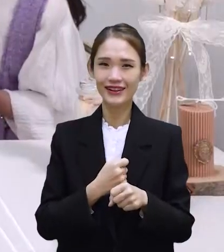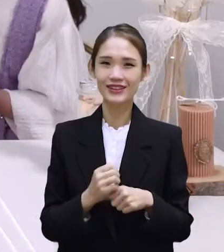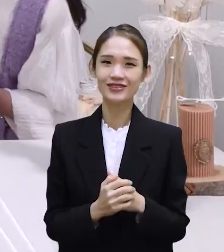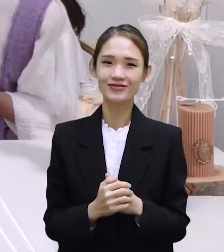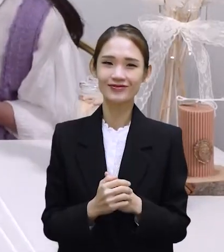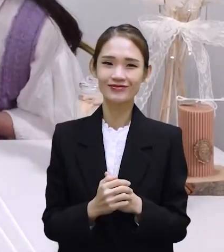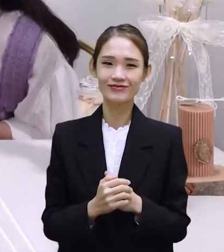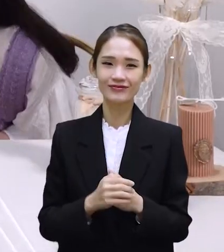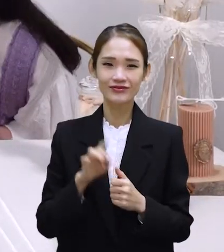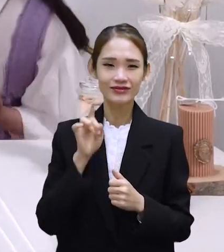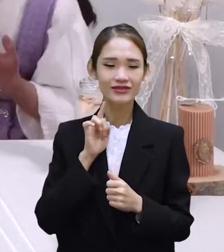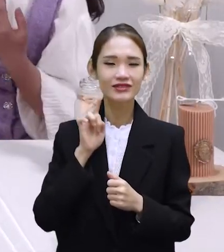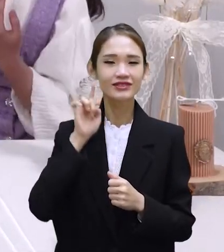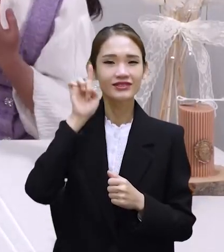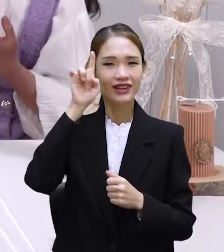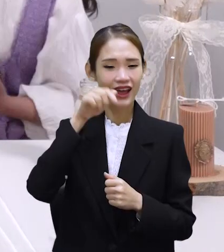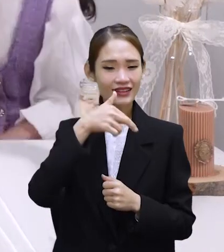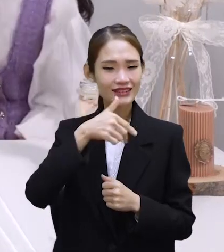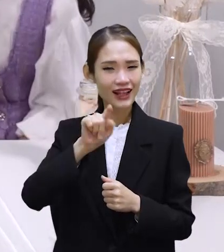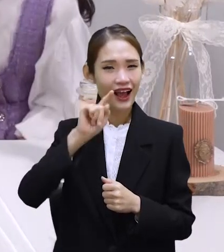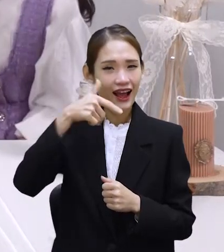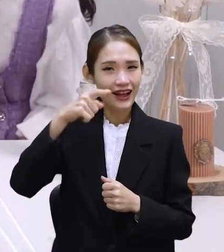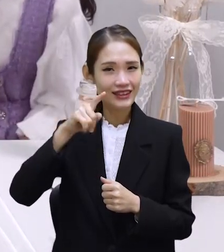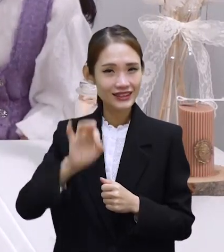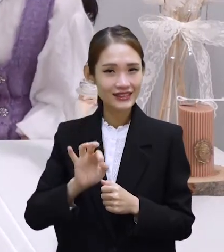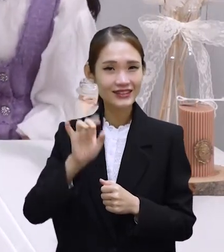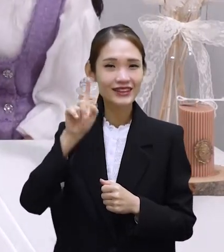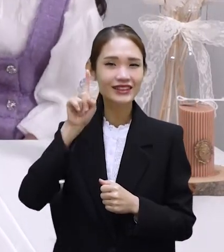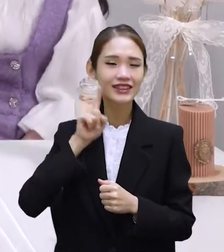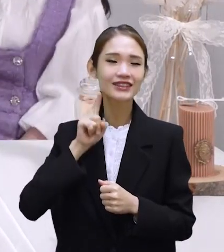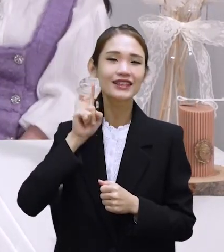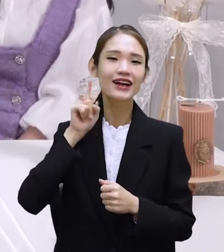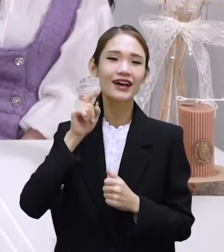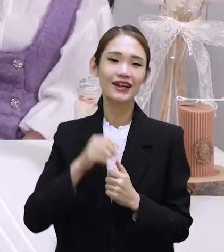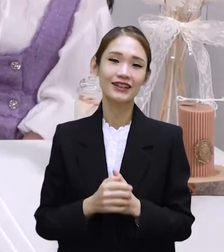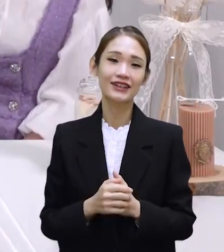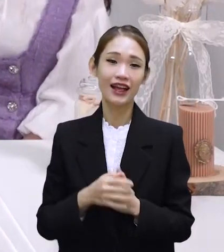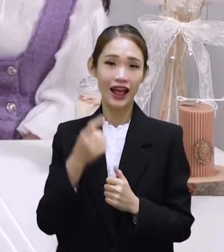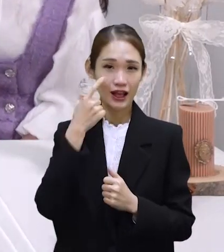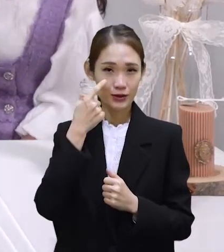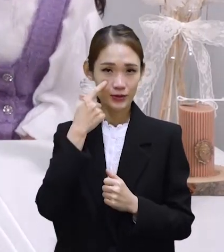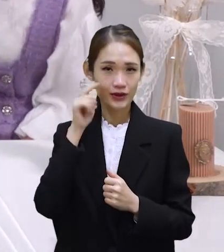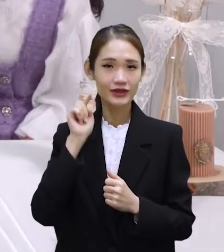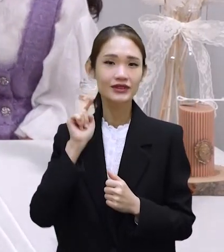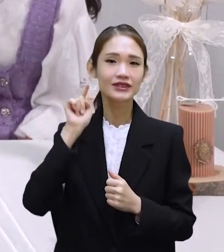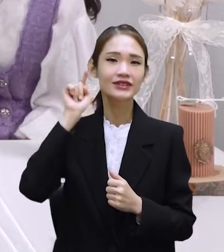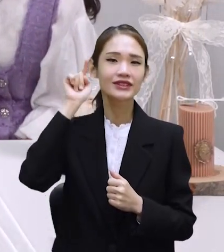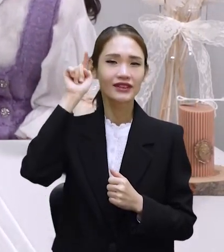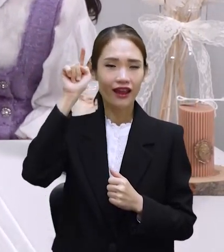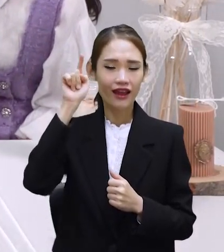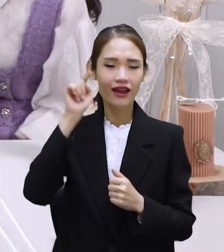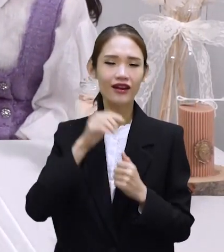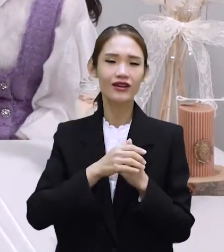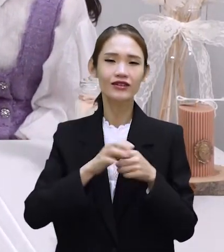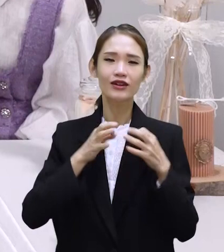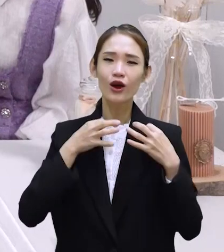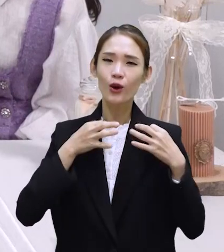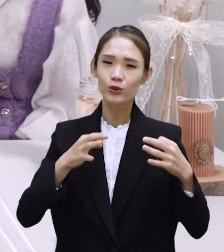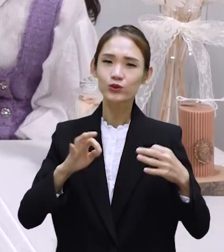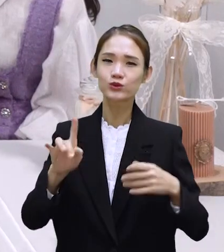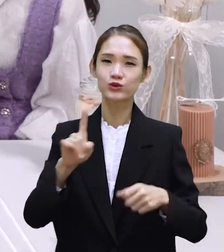가는거 아주 착해요 예 자 돼 어 자 해볼게요 짜